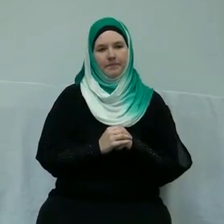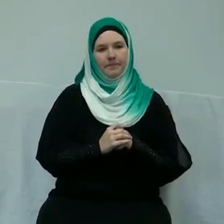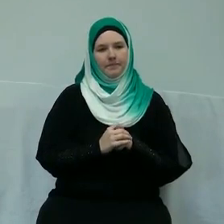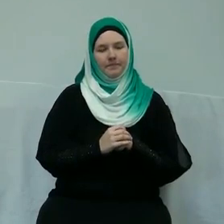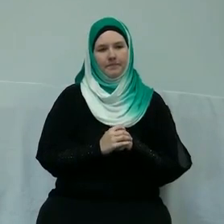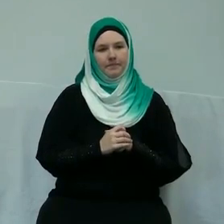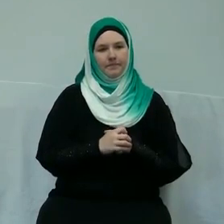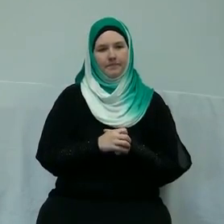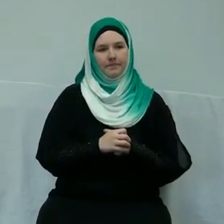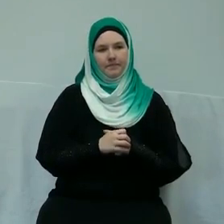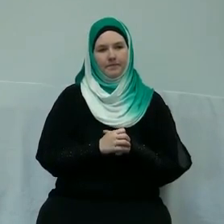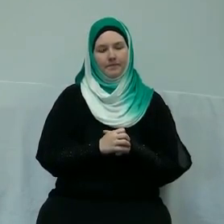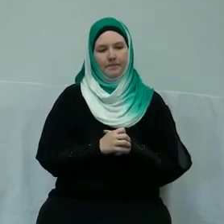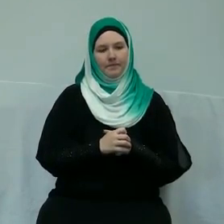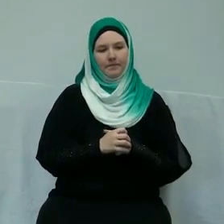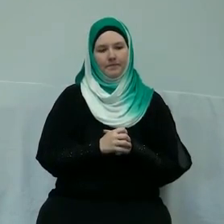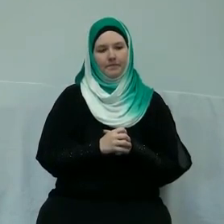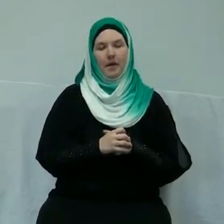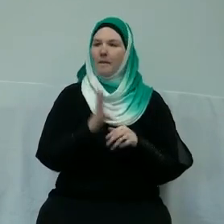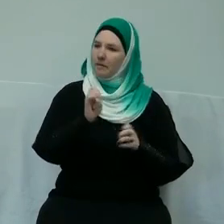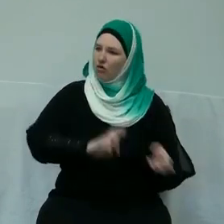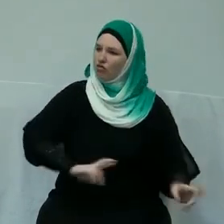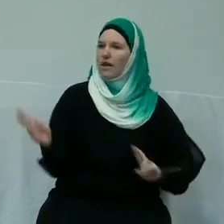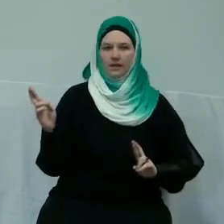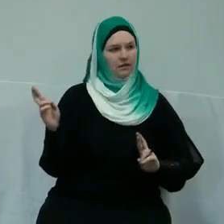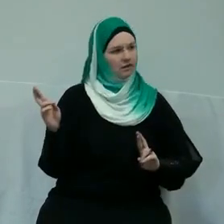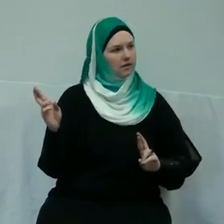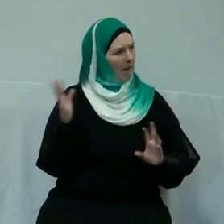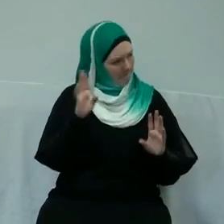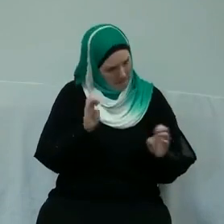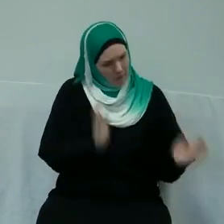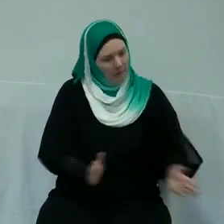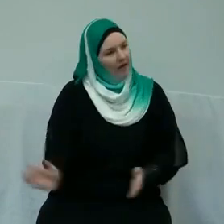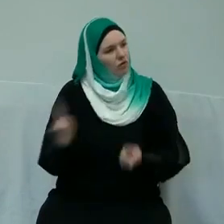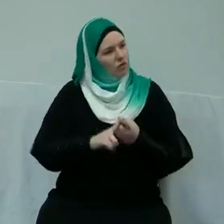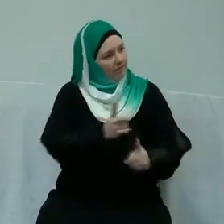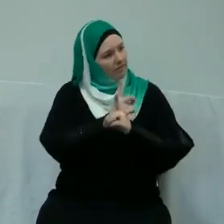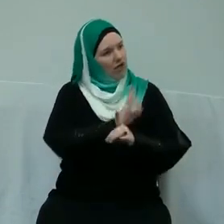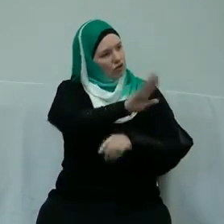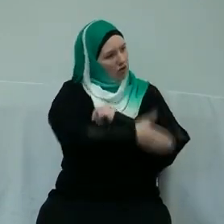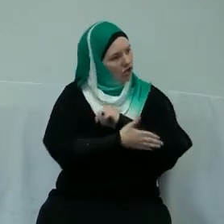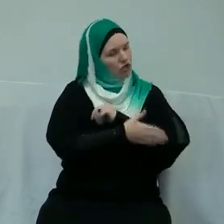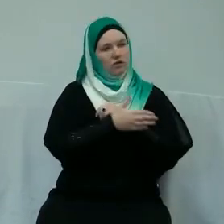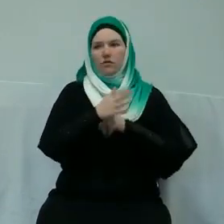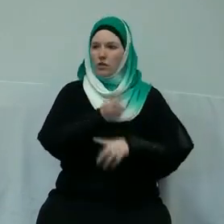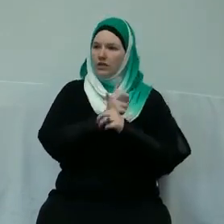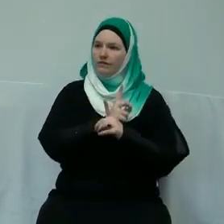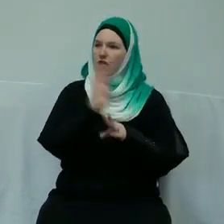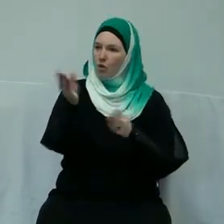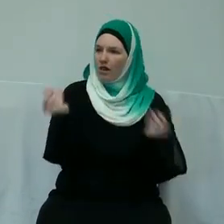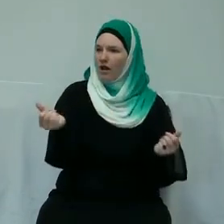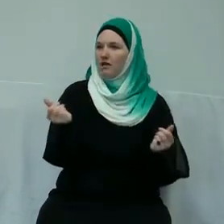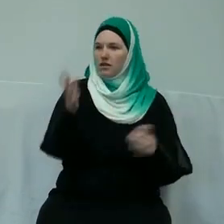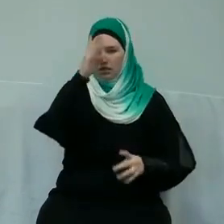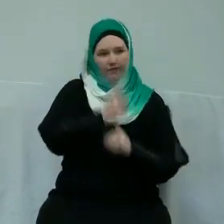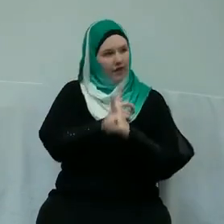بِهِ عَدُوَ اللَّهِ وَعَدُوَكُمْ. Be ready and be prepared to defend your country, to defend your nation, to defend